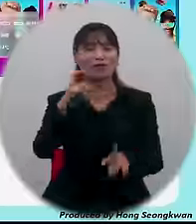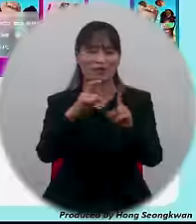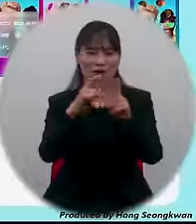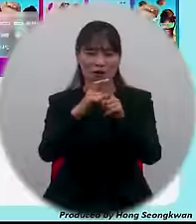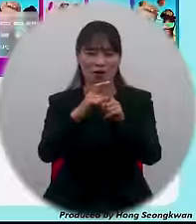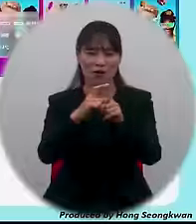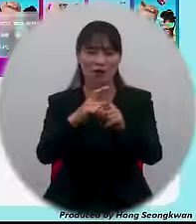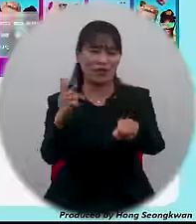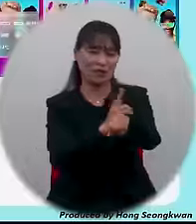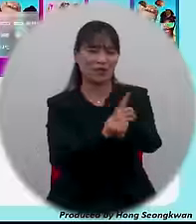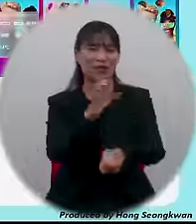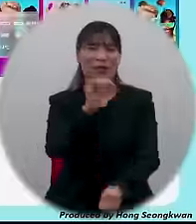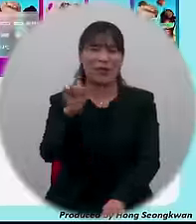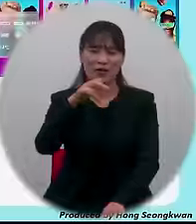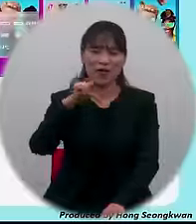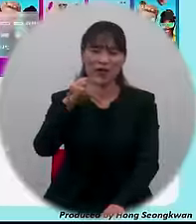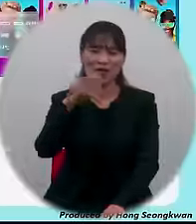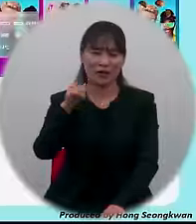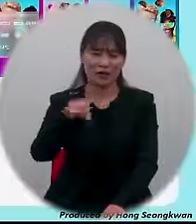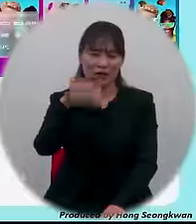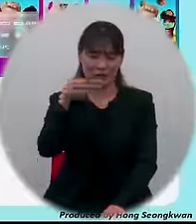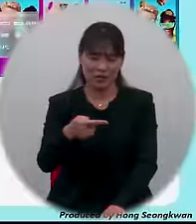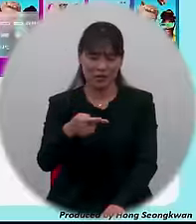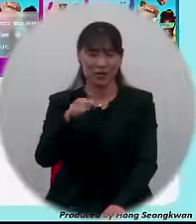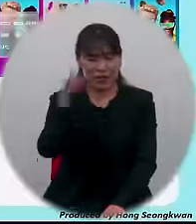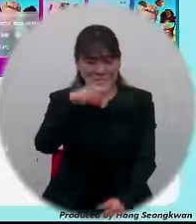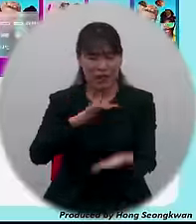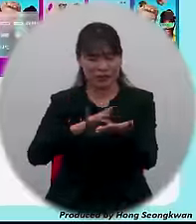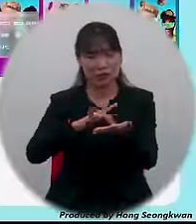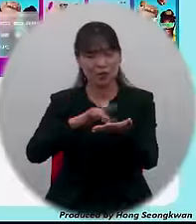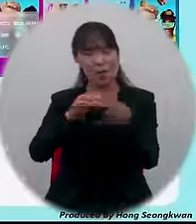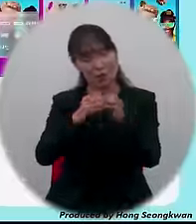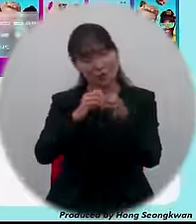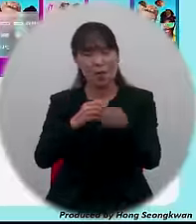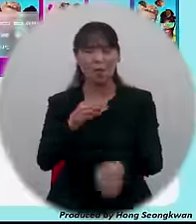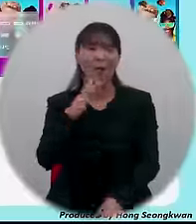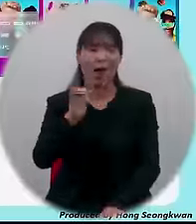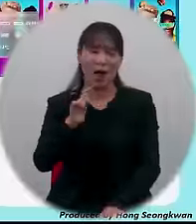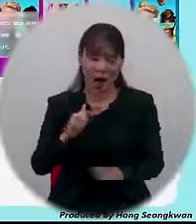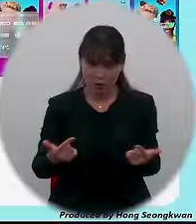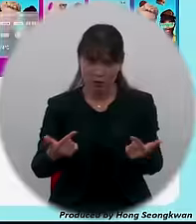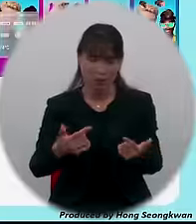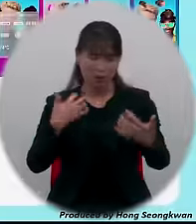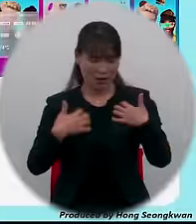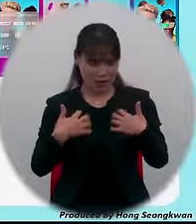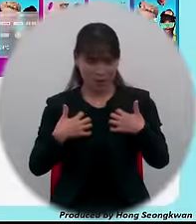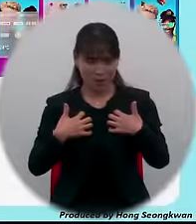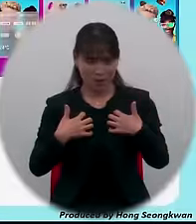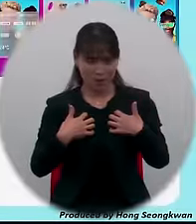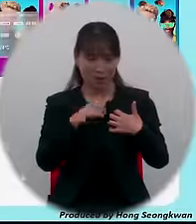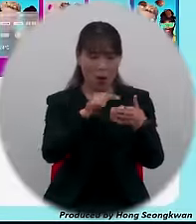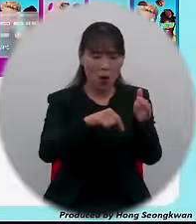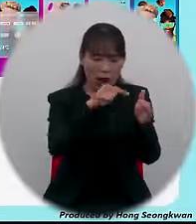아키텍트로 불리웁니다 얘네들은 단지 스마트폰을 만지작 만지작거리는 수준을 뛰어넘어서 게임을 하면서 그 안에